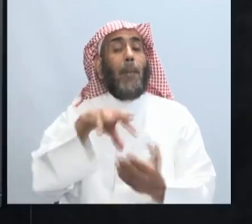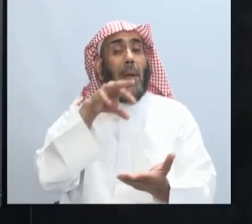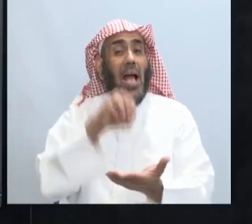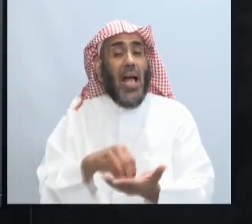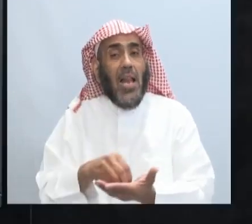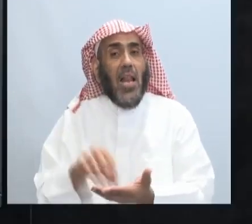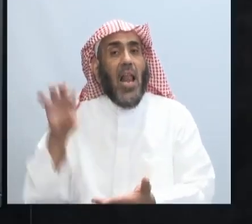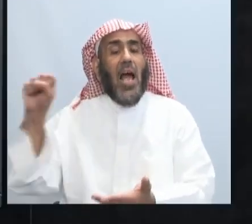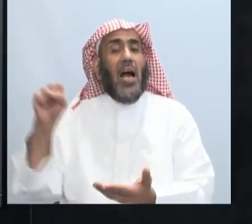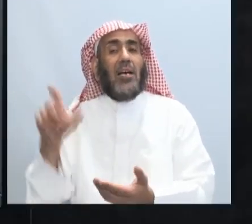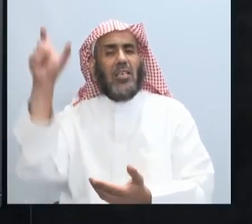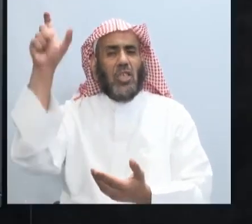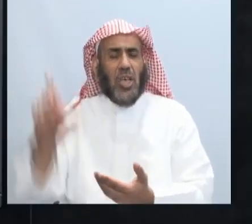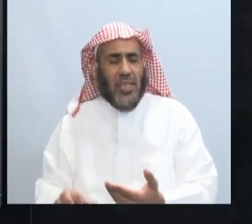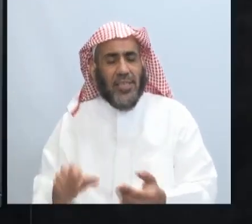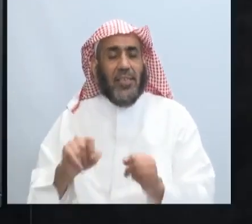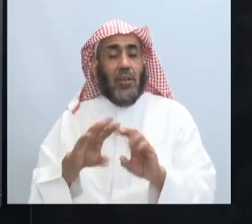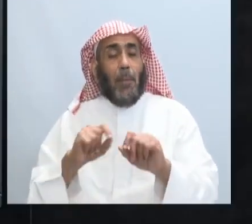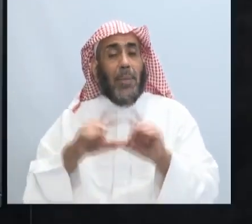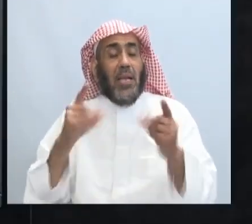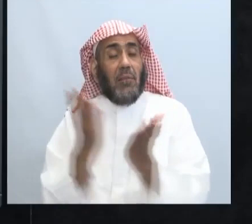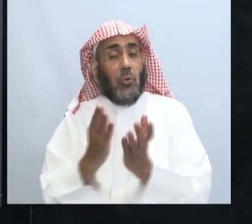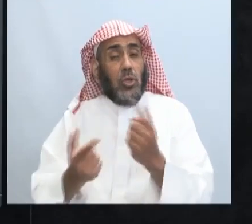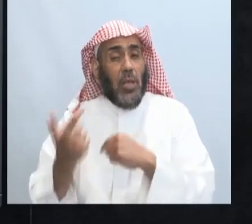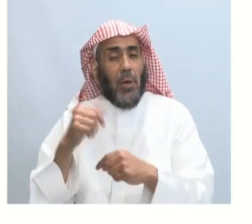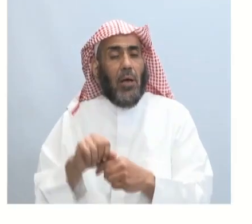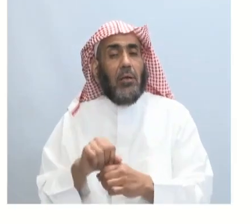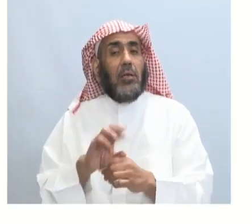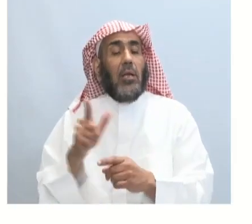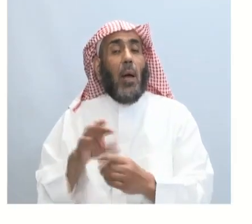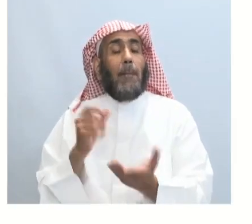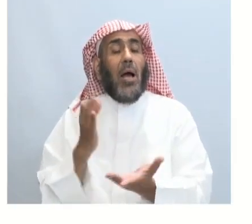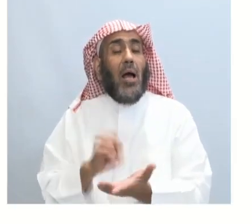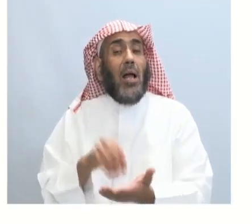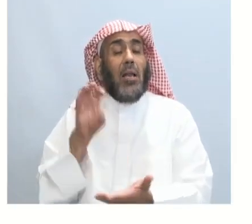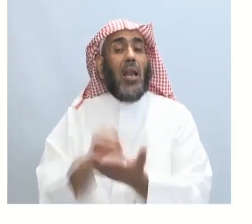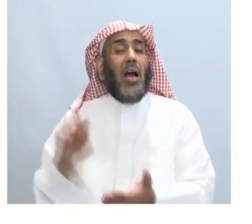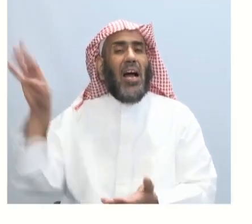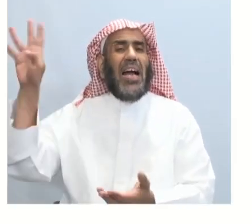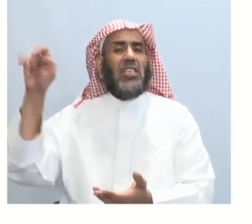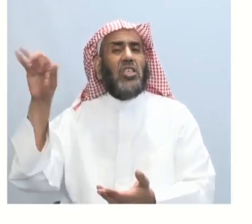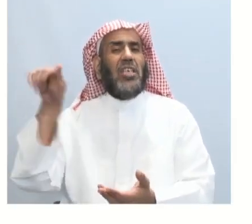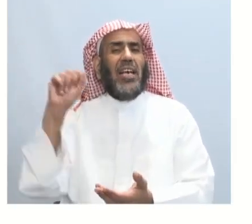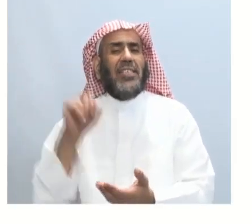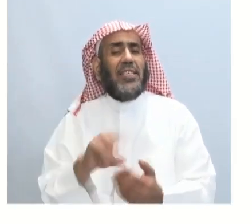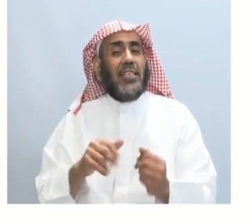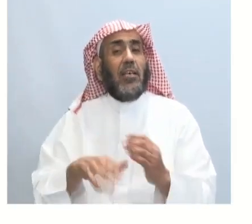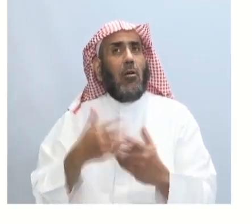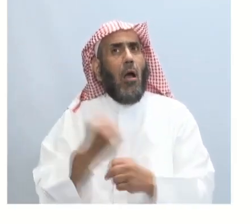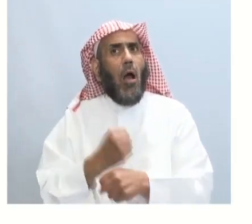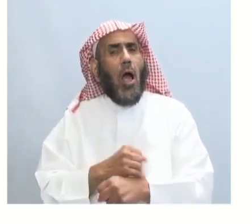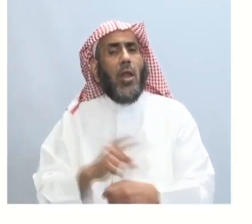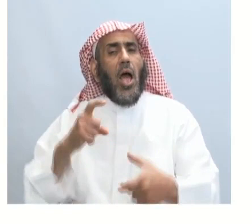الحق الشخصي قد بينا ايضا في الدروس السابقه ان محل الحق الشخصي ينشا عن